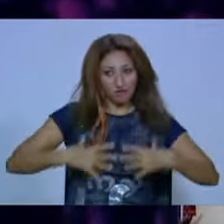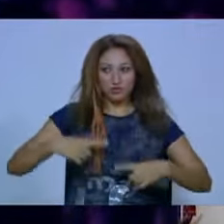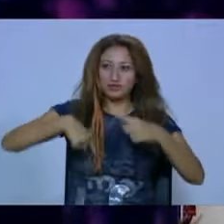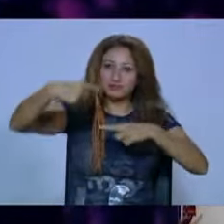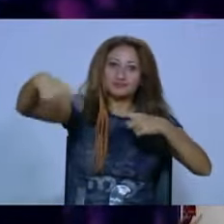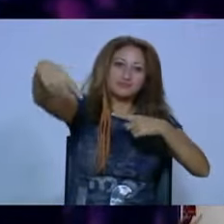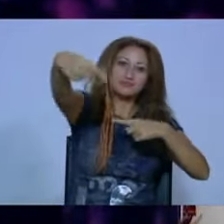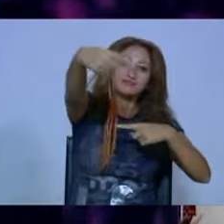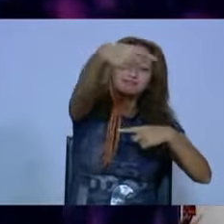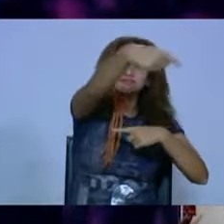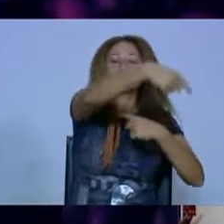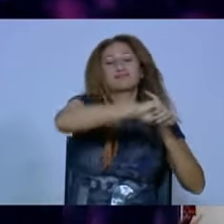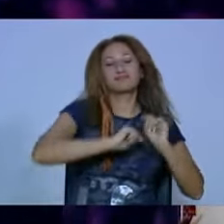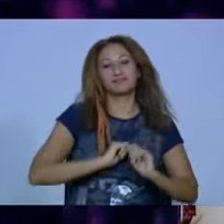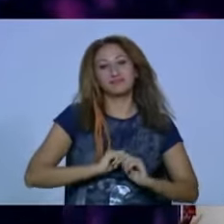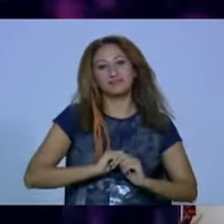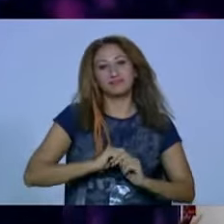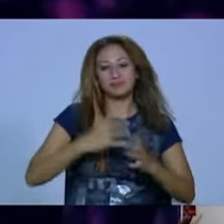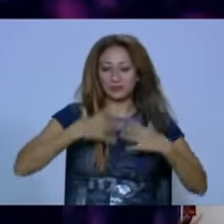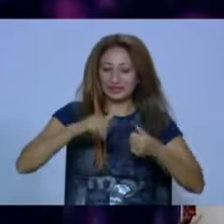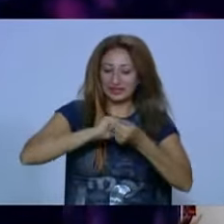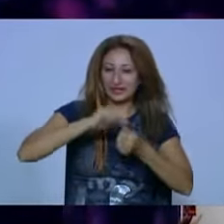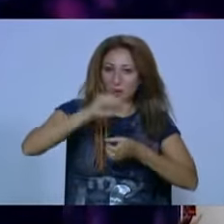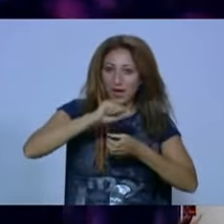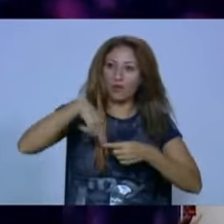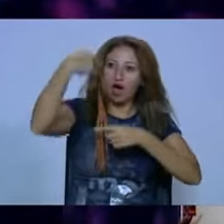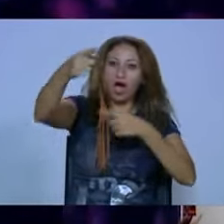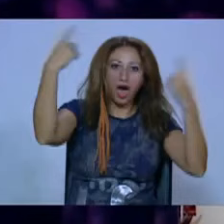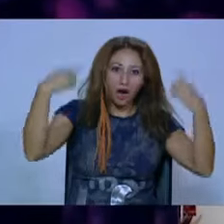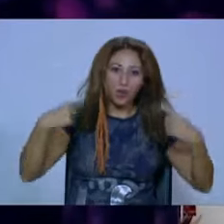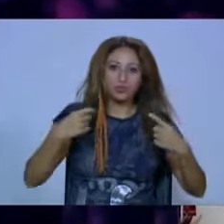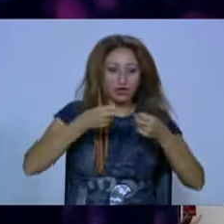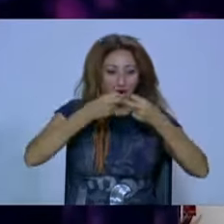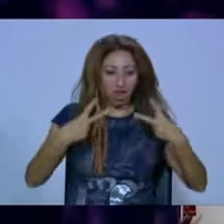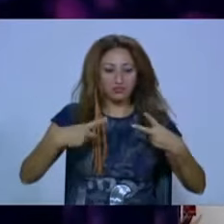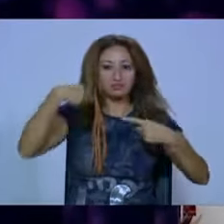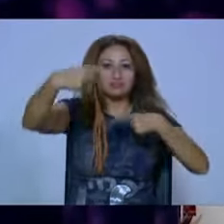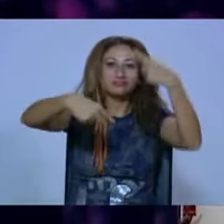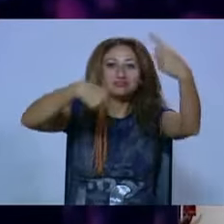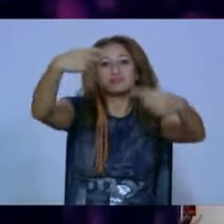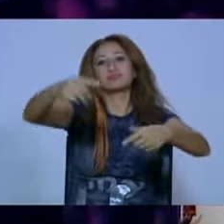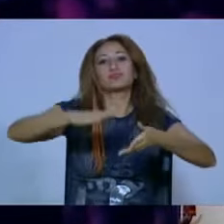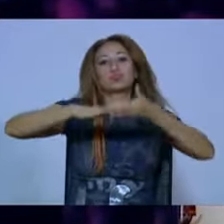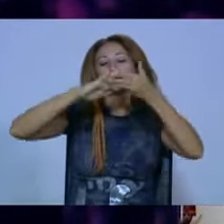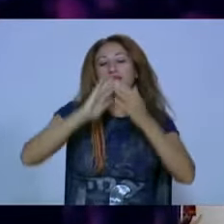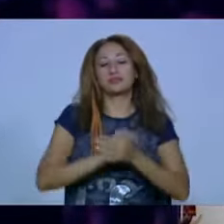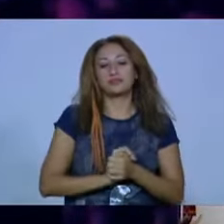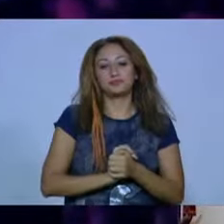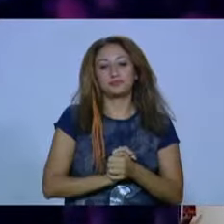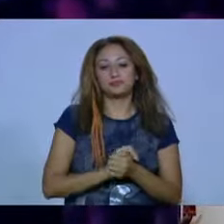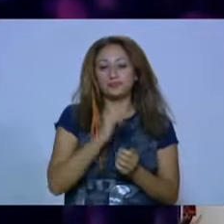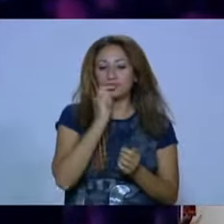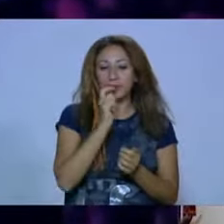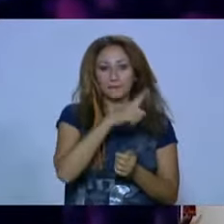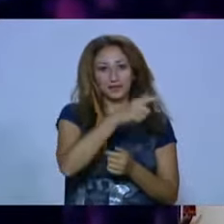الفستان برضو تعمله تكويه وتغسله تديه العروسة تانية. فالمبادرة دي اللي عملها صفاء